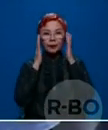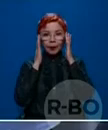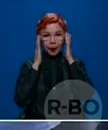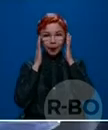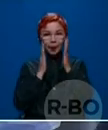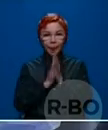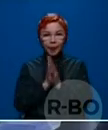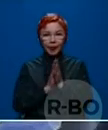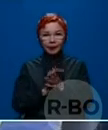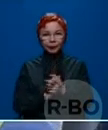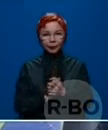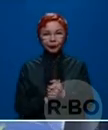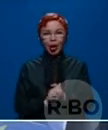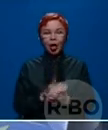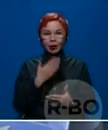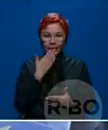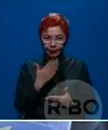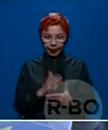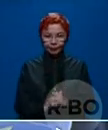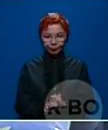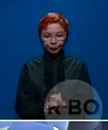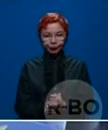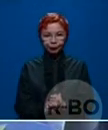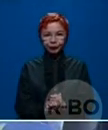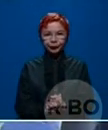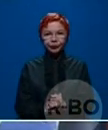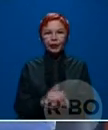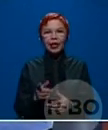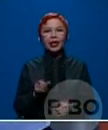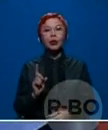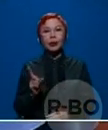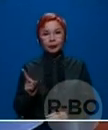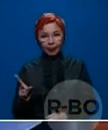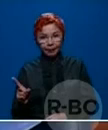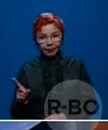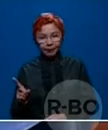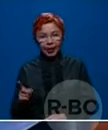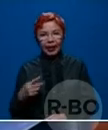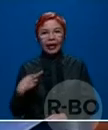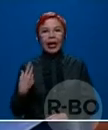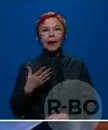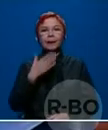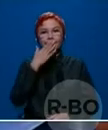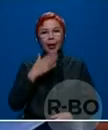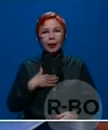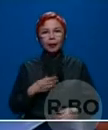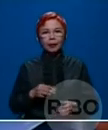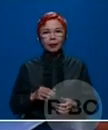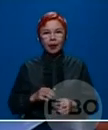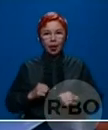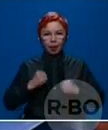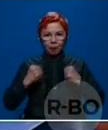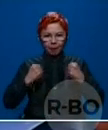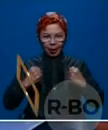kerja bisa dinikmati Terima kasih Pasangan calon ketiga itu sebabnya Kenapa Kami ingin mengadakan empowerment